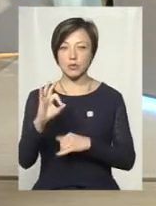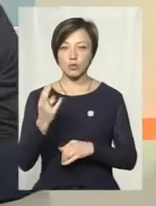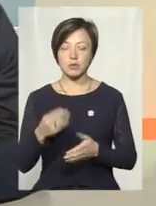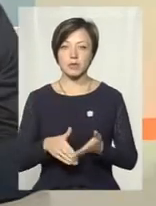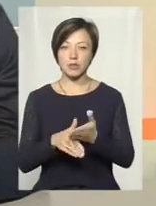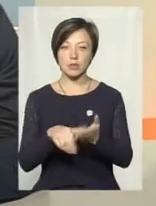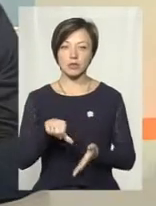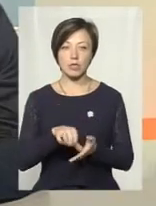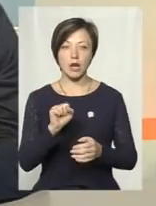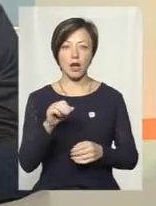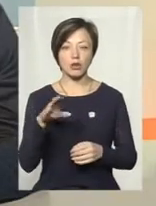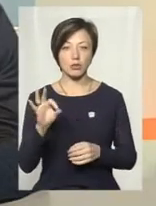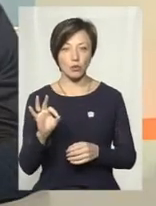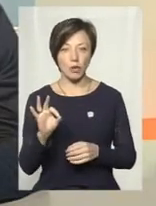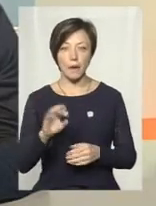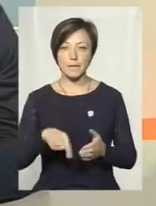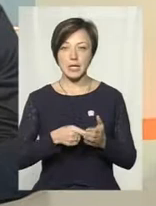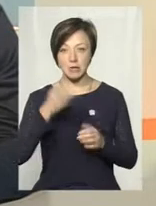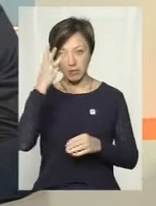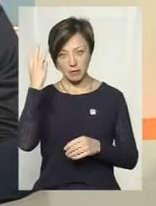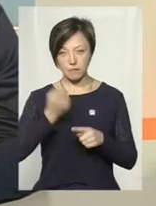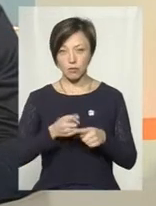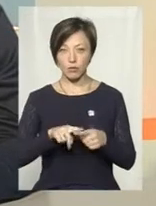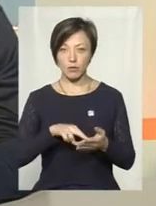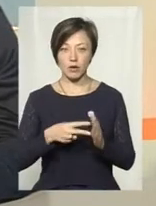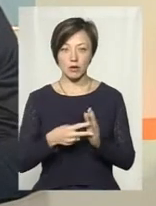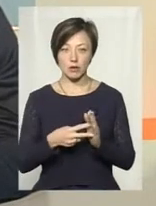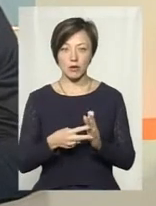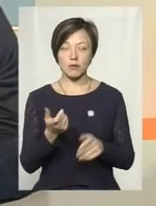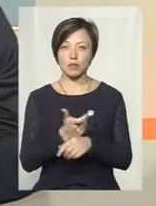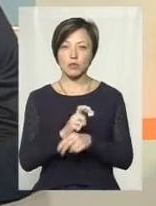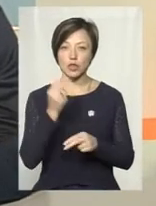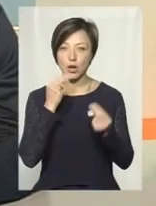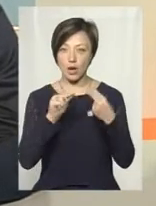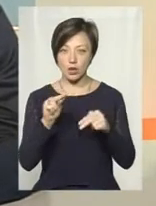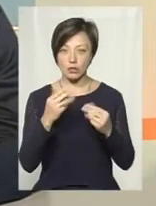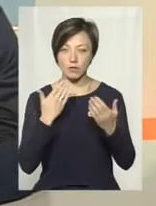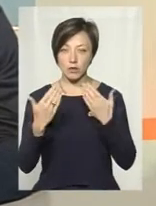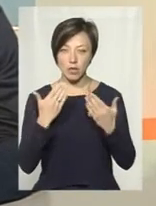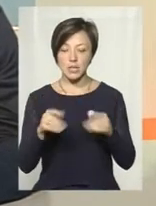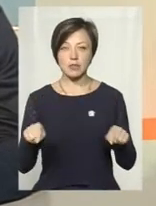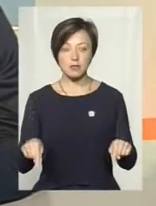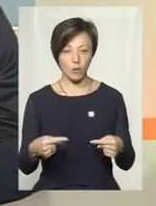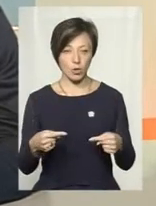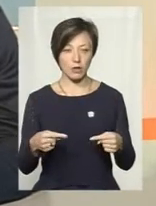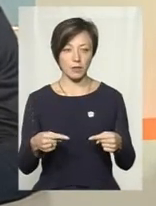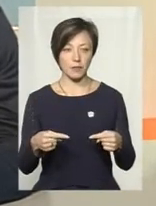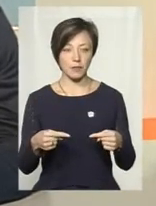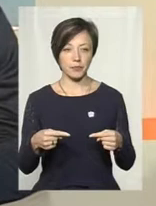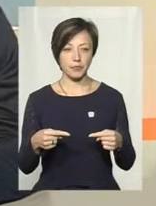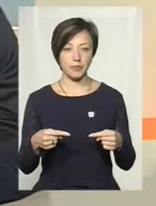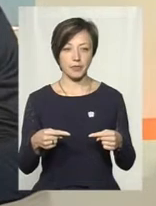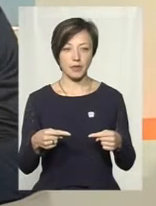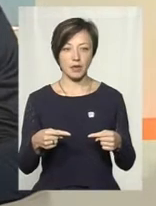підтримку учасників АТО. Місто Хмельницький в цьому плані підійшло більш краще, вони створили